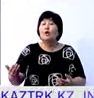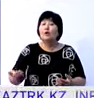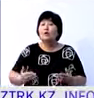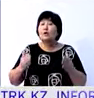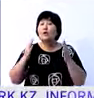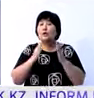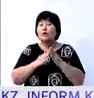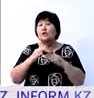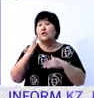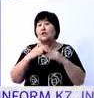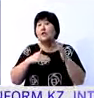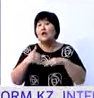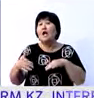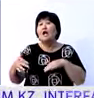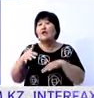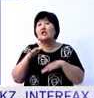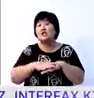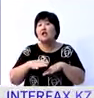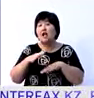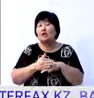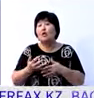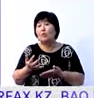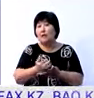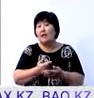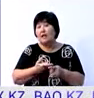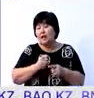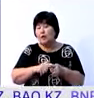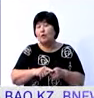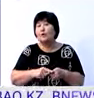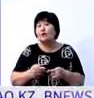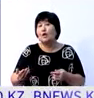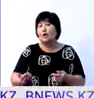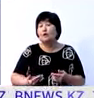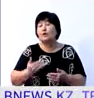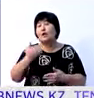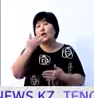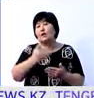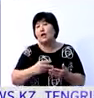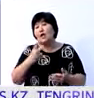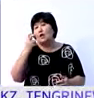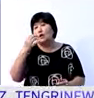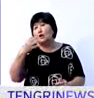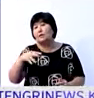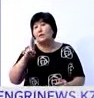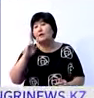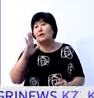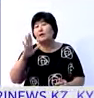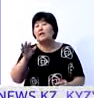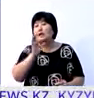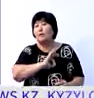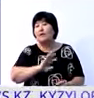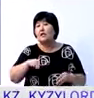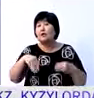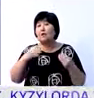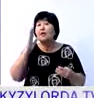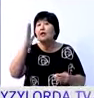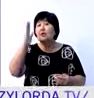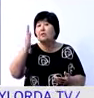жер мемлекеттік тұрғын үй құрылыс бағдарламасы аясында 240 пәтерді пайдалануға берейін деп жатыр.